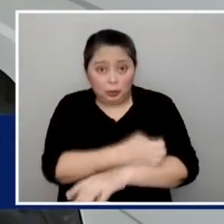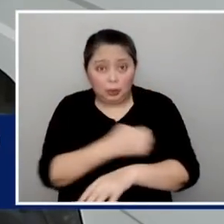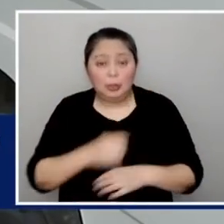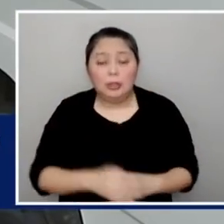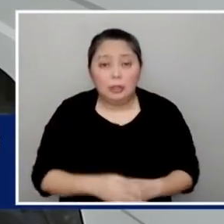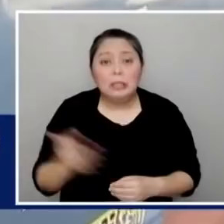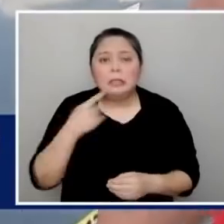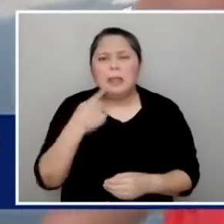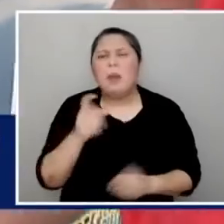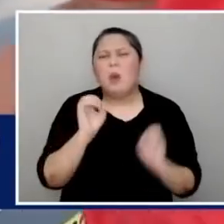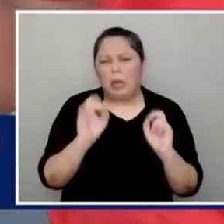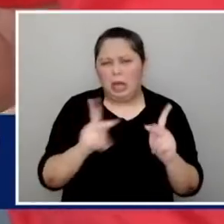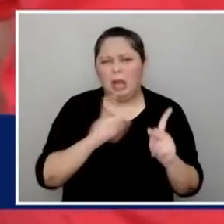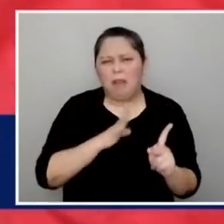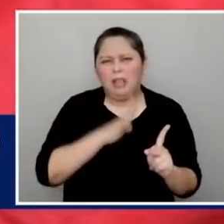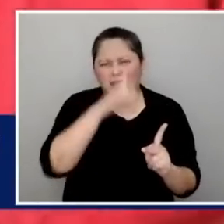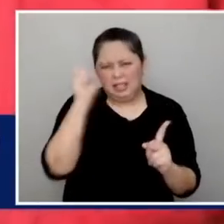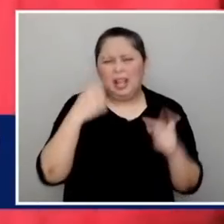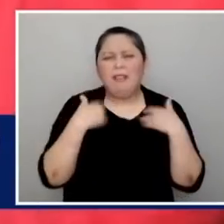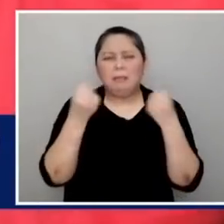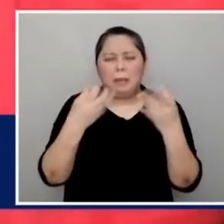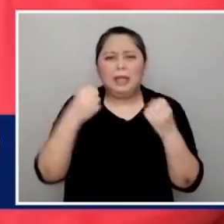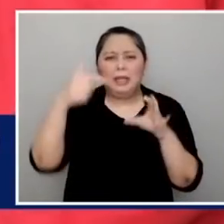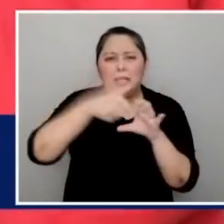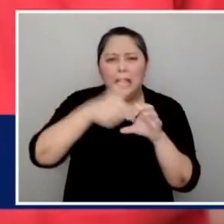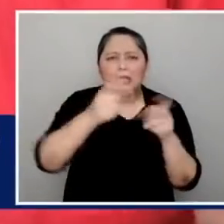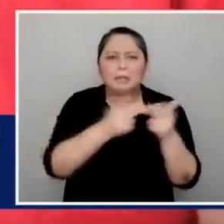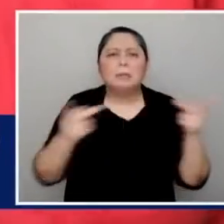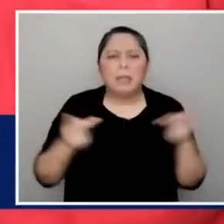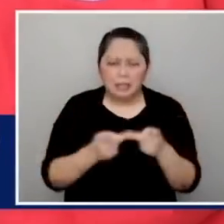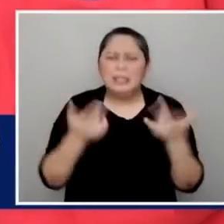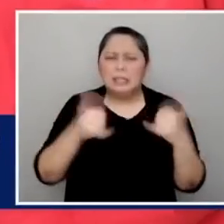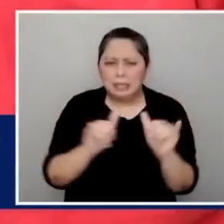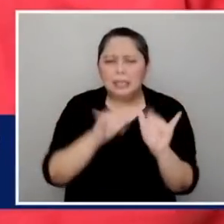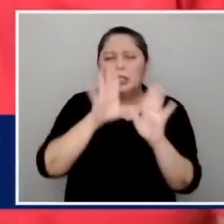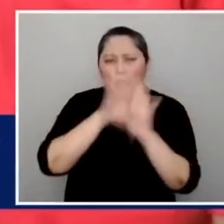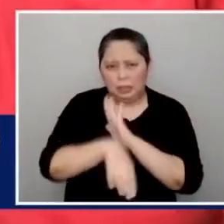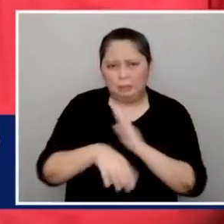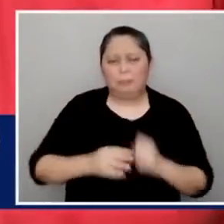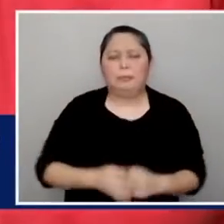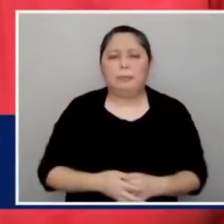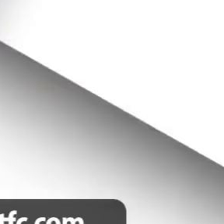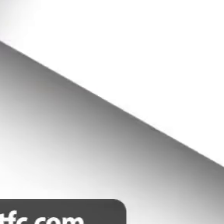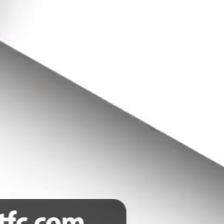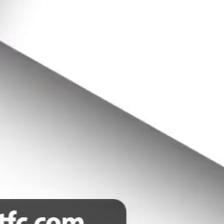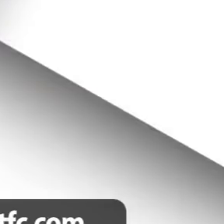ng murang diesel. Alvin L. Chico, ABS-CBN News.